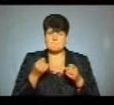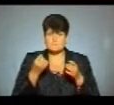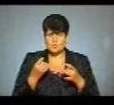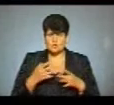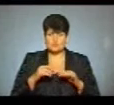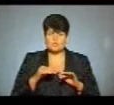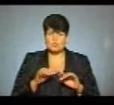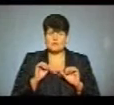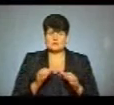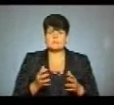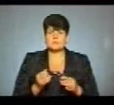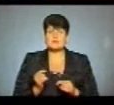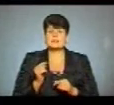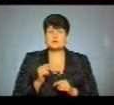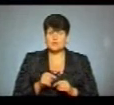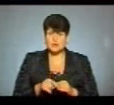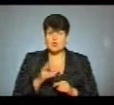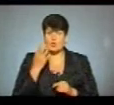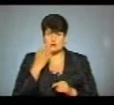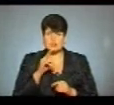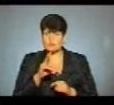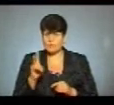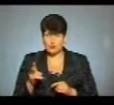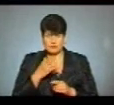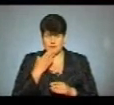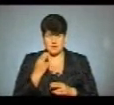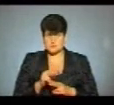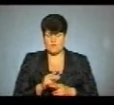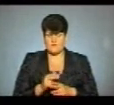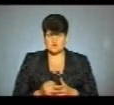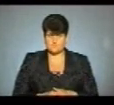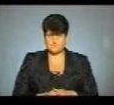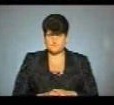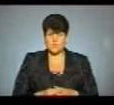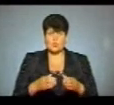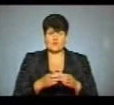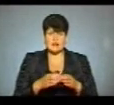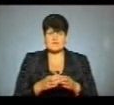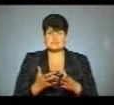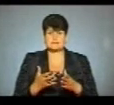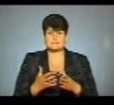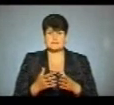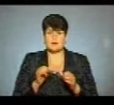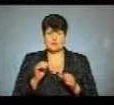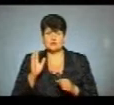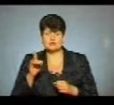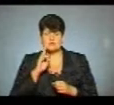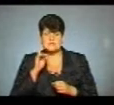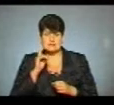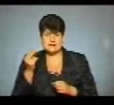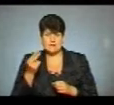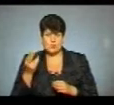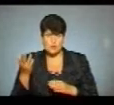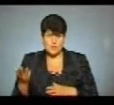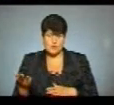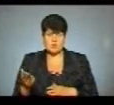законопроєкти приймати можна лише тоді, коли ні в кого немає до нього зауважень. У фракції, в партії може бути зелений колір, їх,